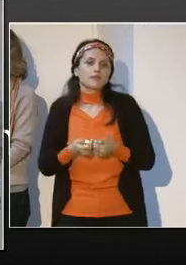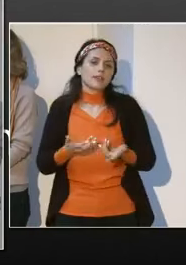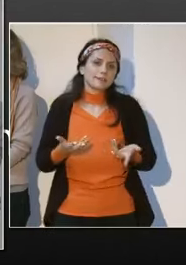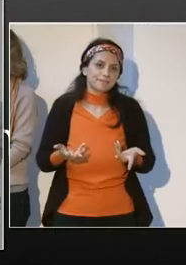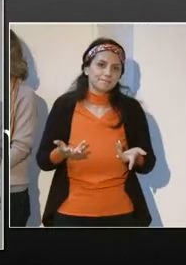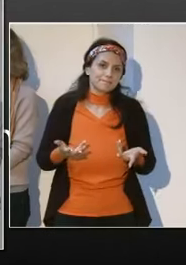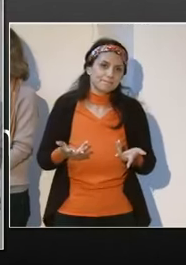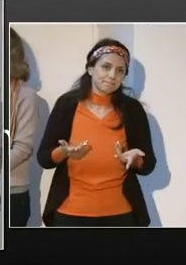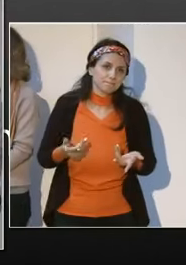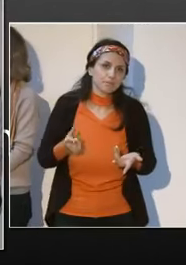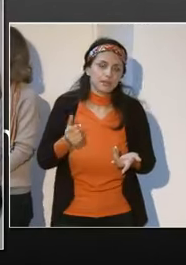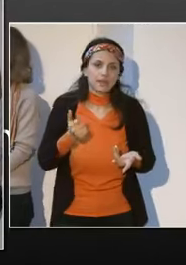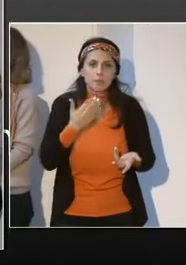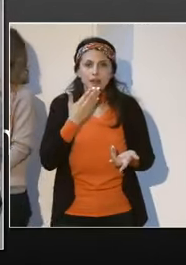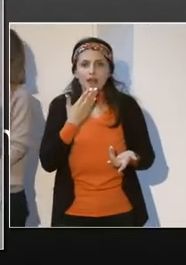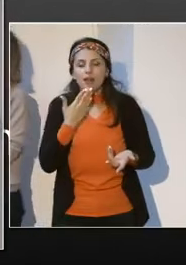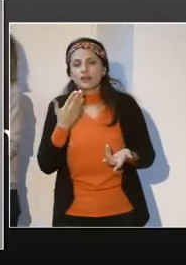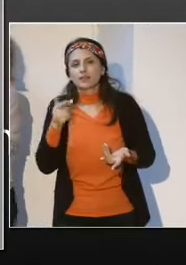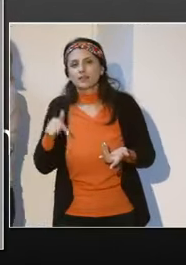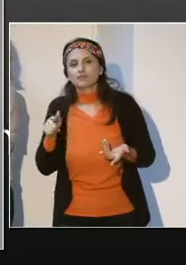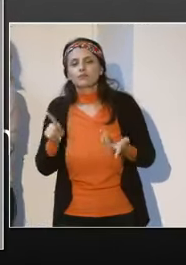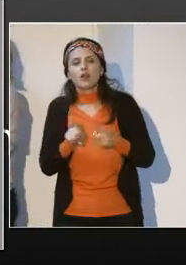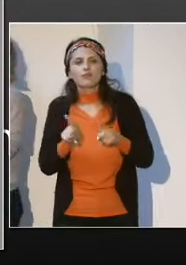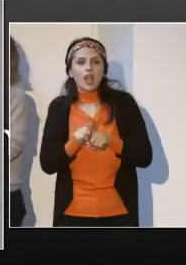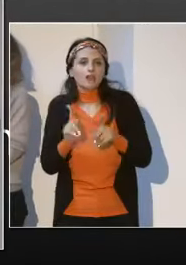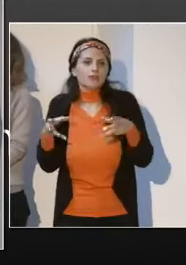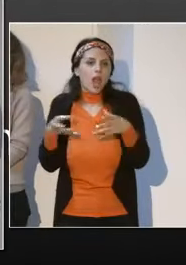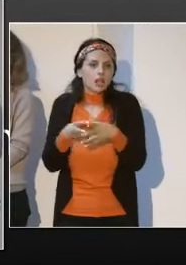acest mecanisme fost să spunem